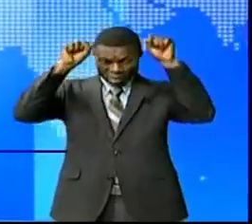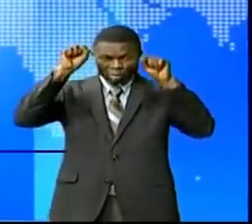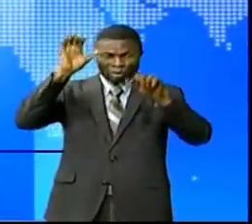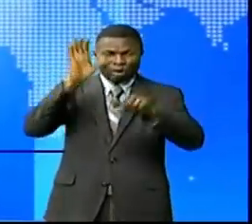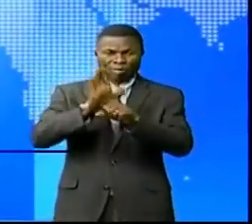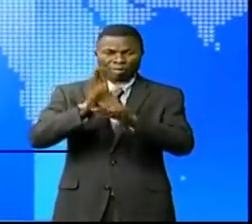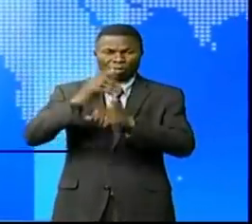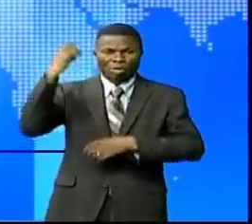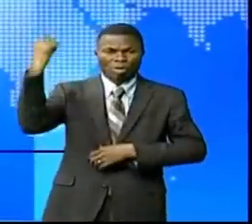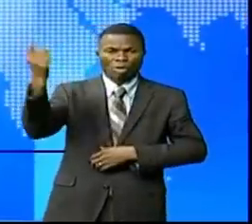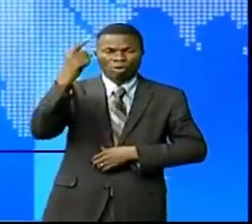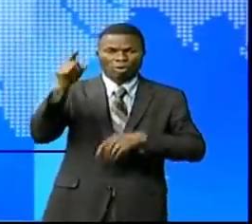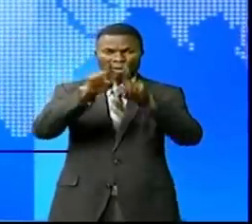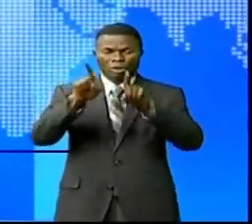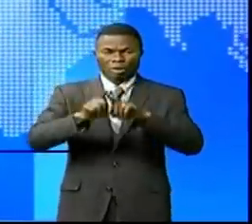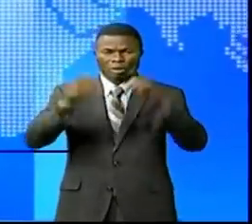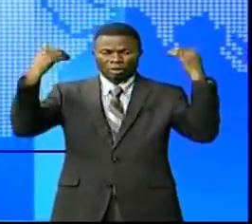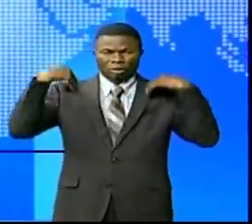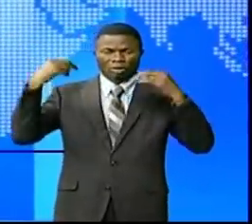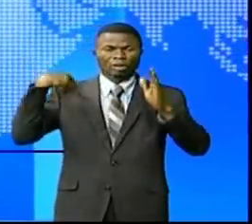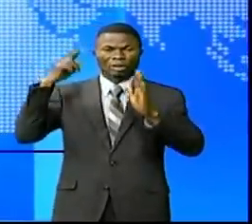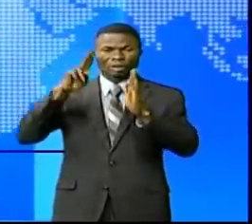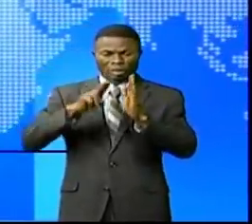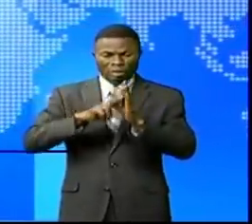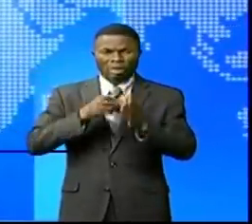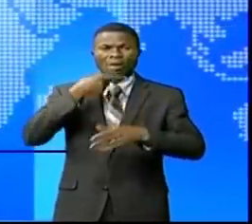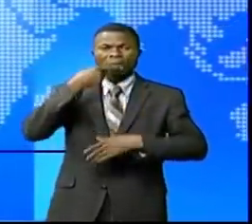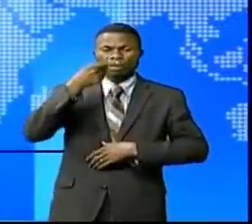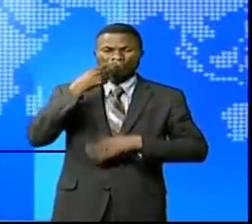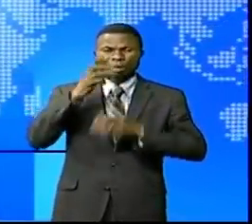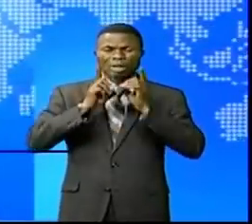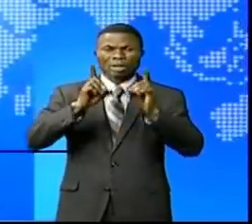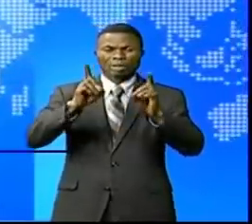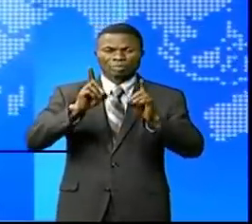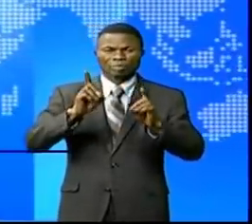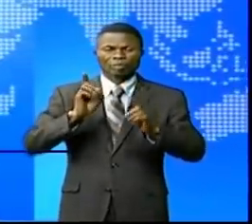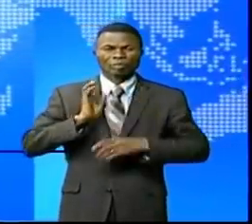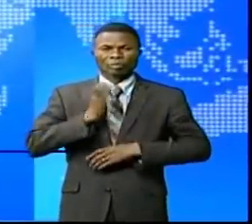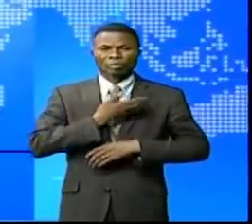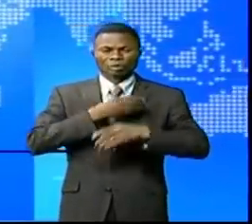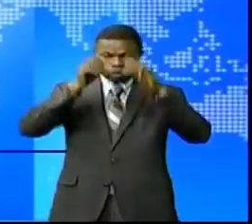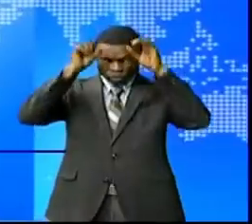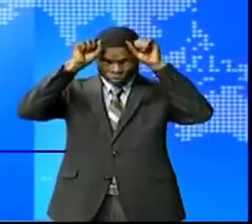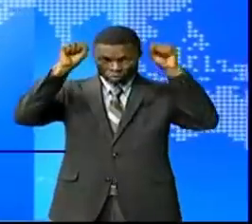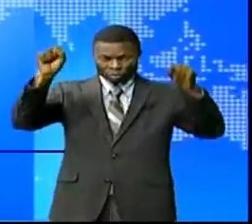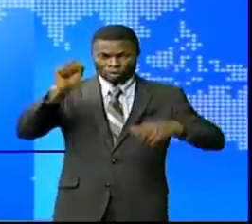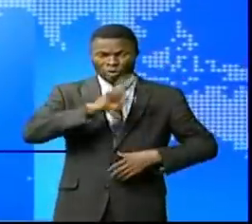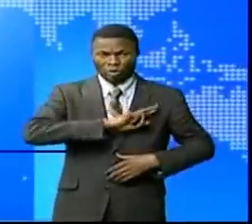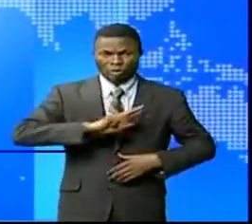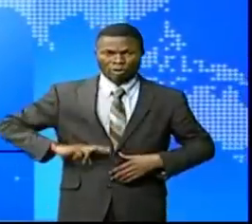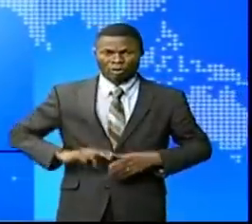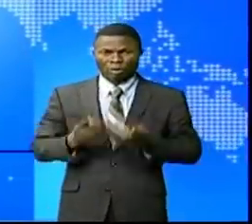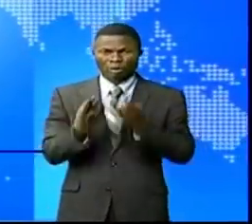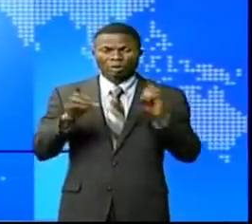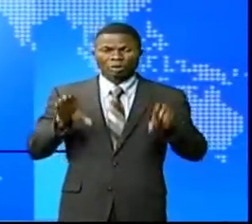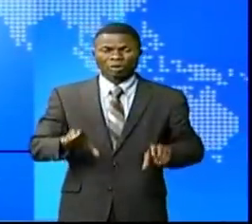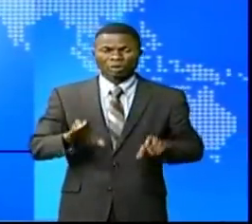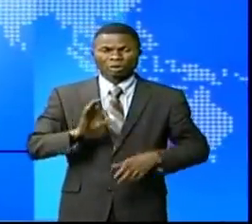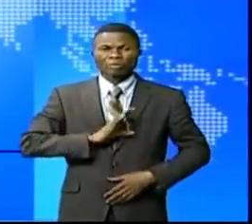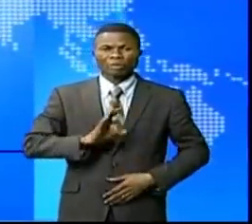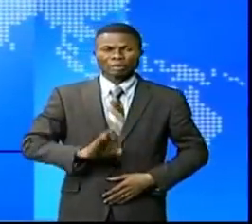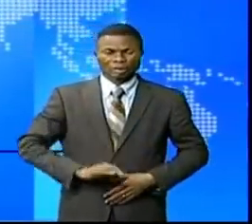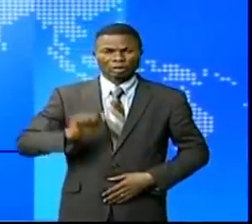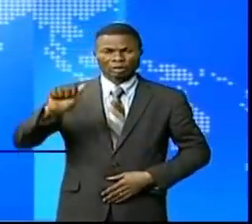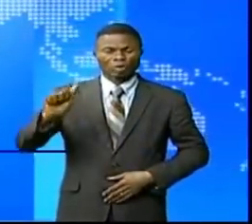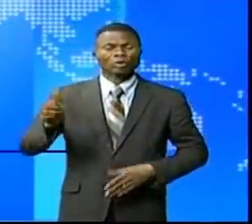entier et le chef de gouvernement se sont exprimés. Le président de la République démocratique du Congo, Félix-Antoine